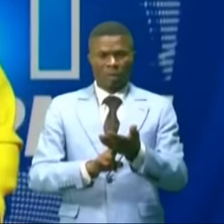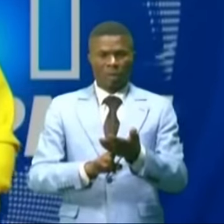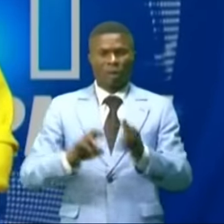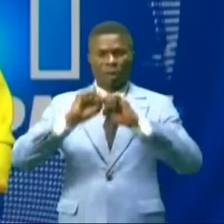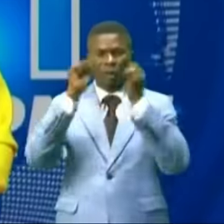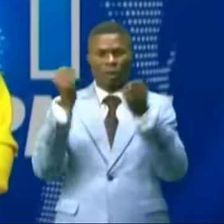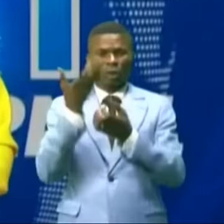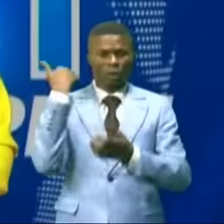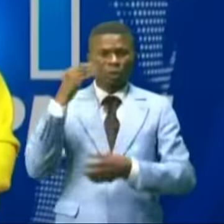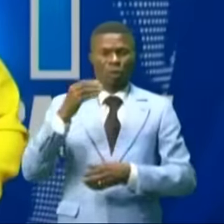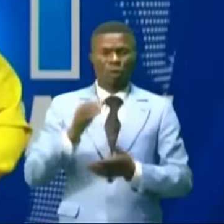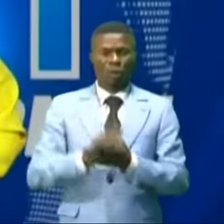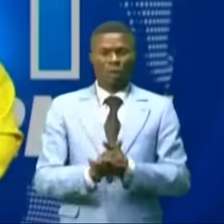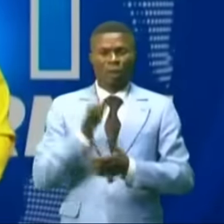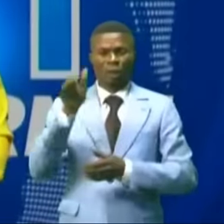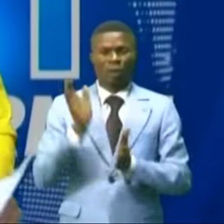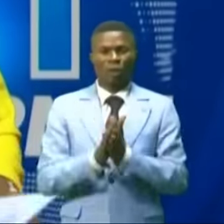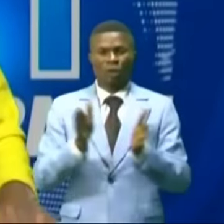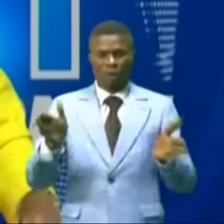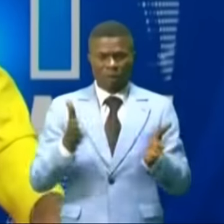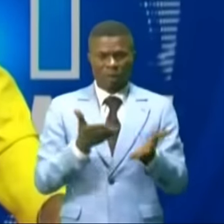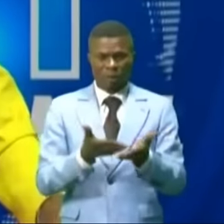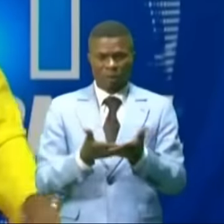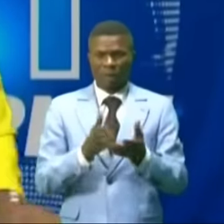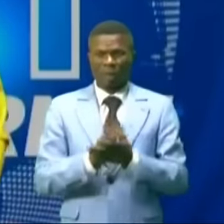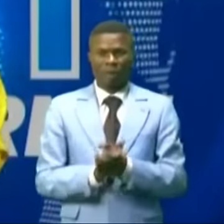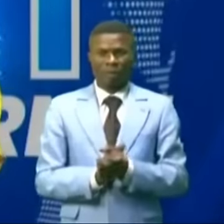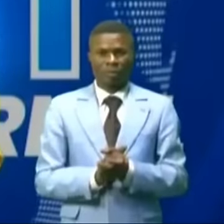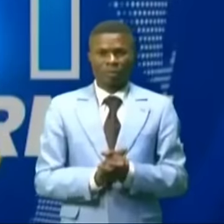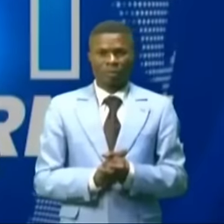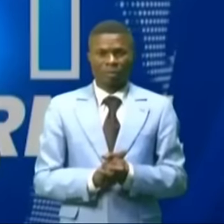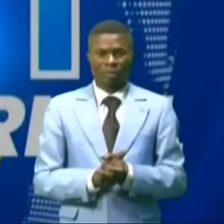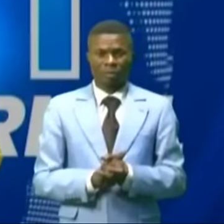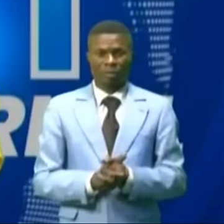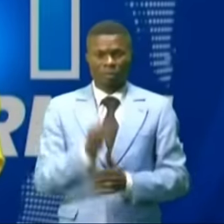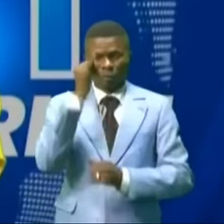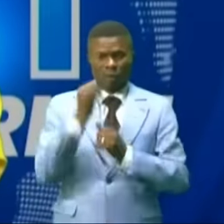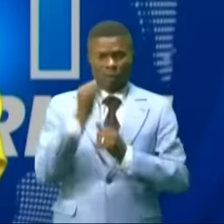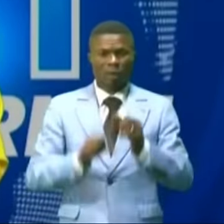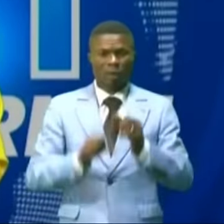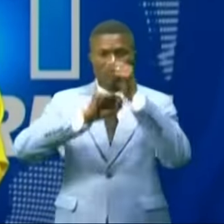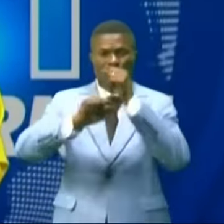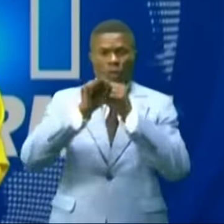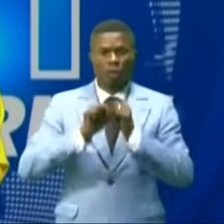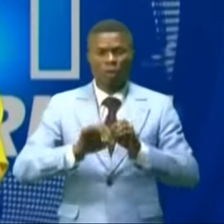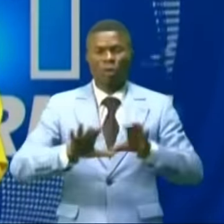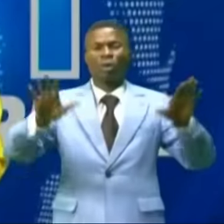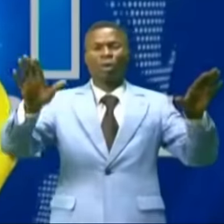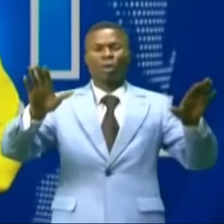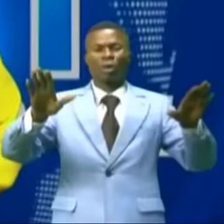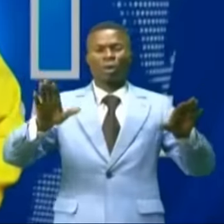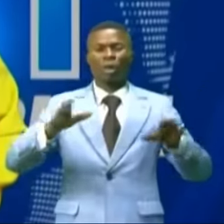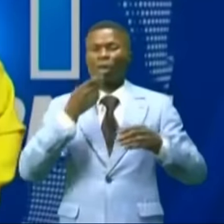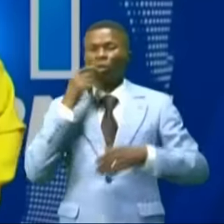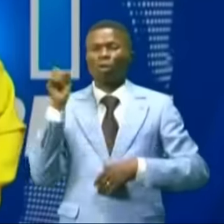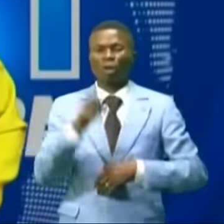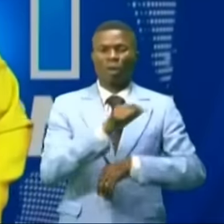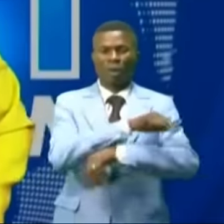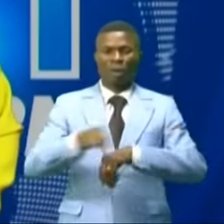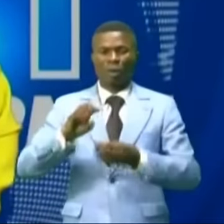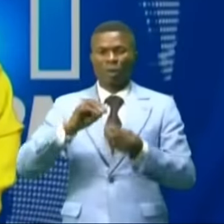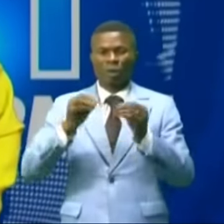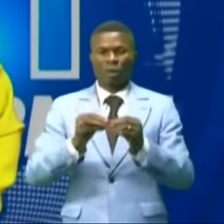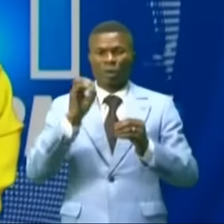SNEL et son directeur général. Clôture de la campagne de vulgarisation de l'instruction administrative